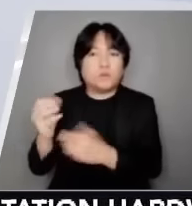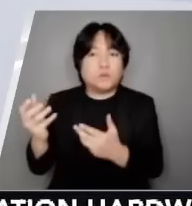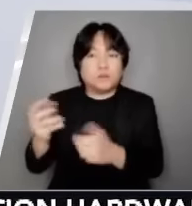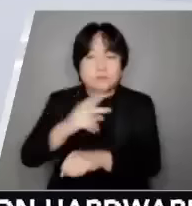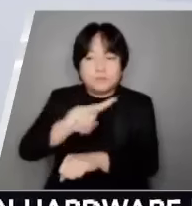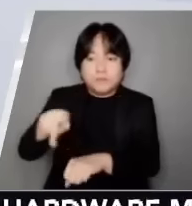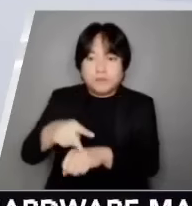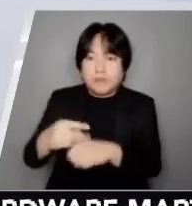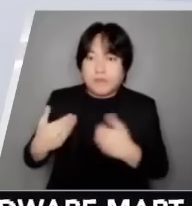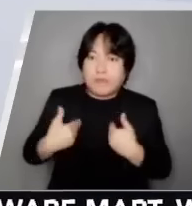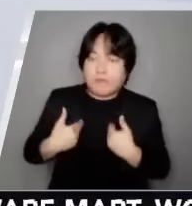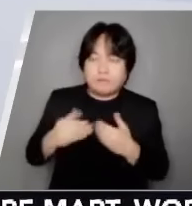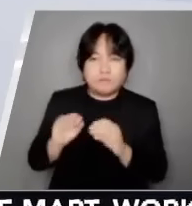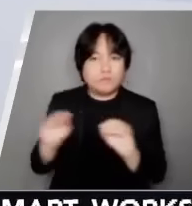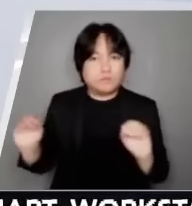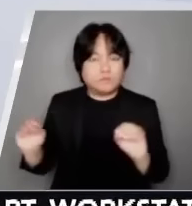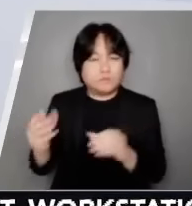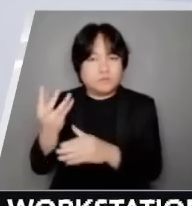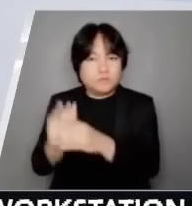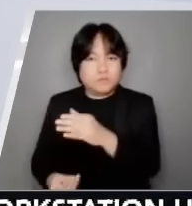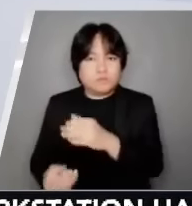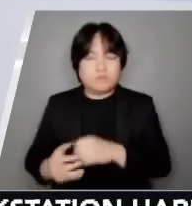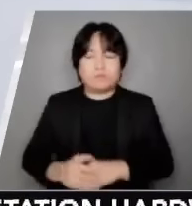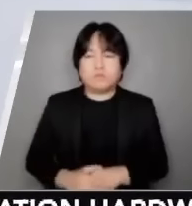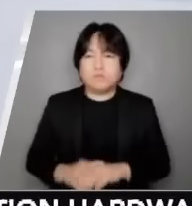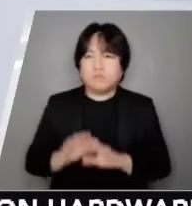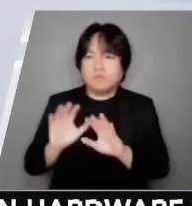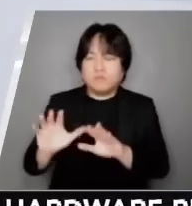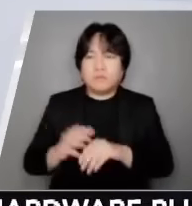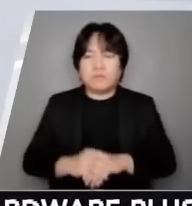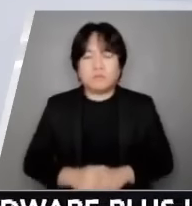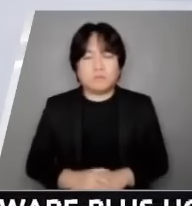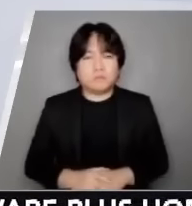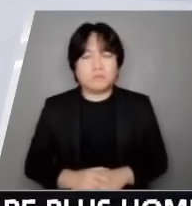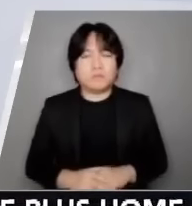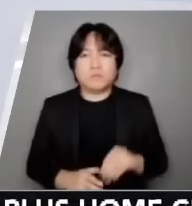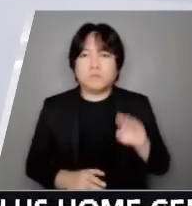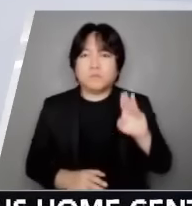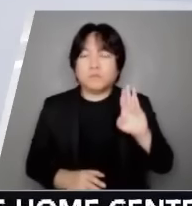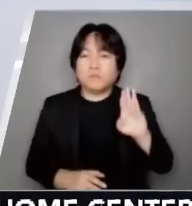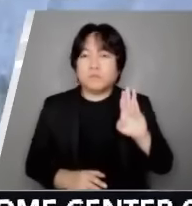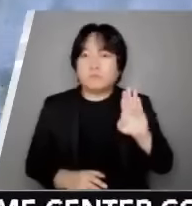kanyang pag-alis sa database ng Bureau of immigration balitang hatid ni mav